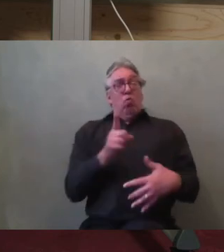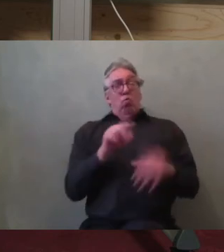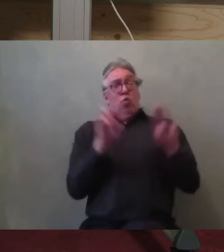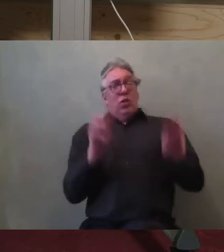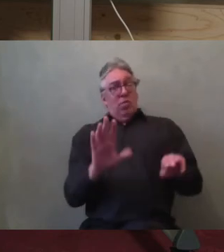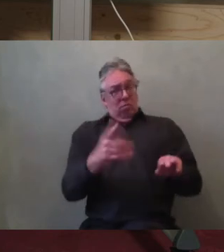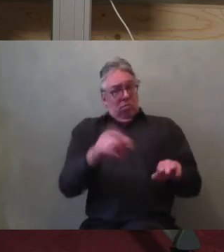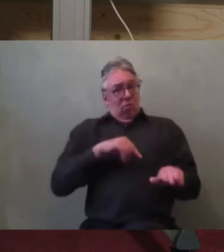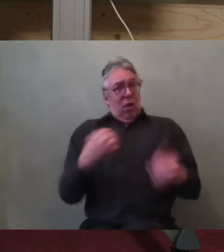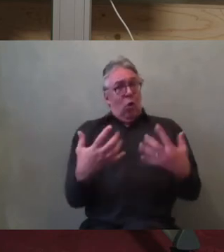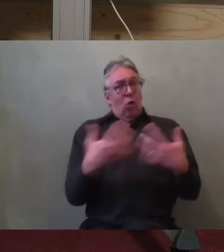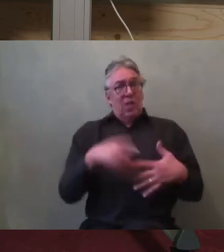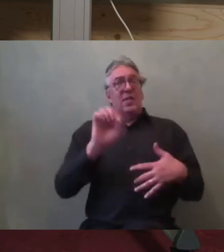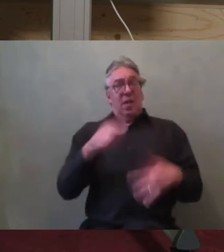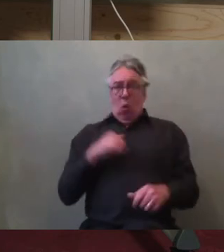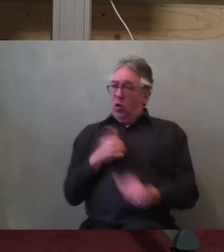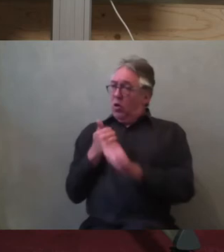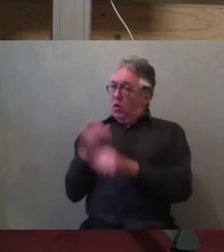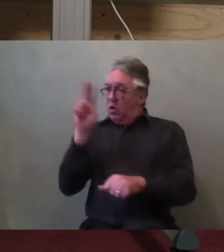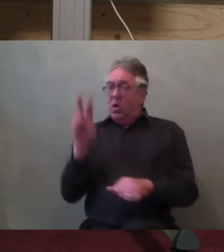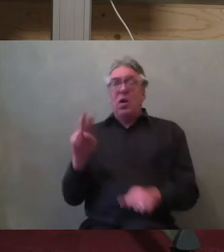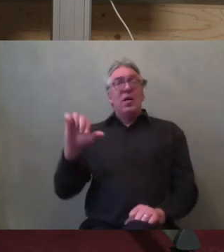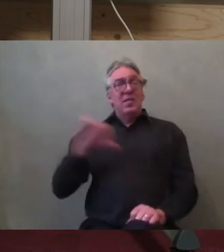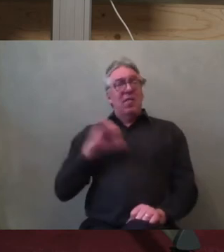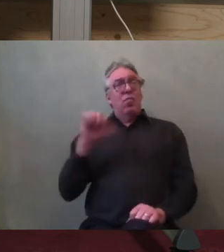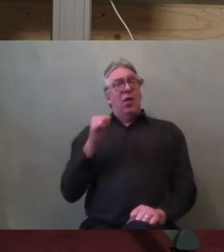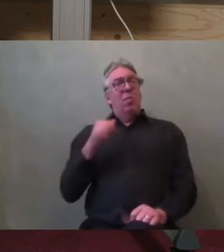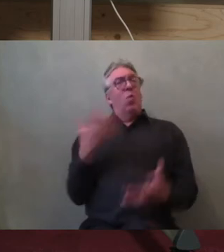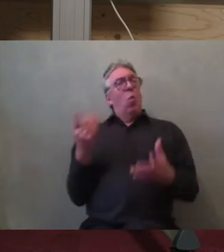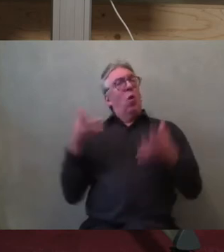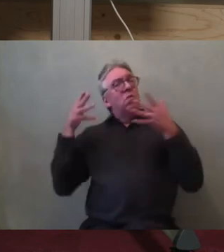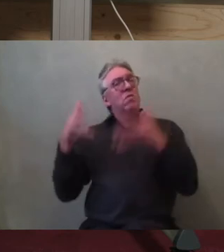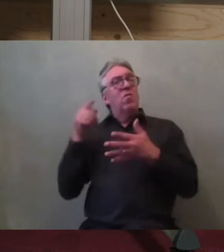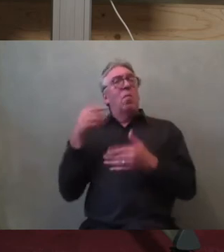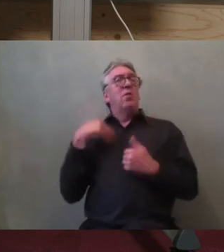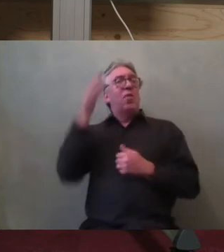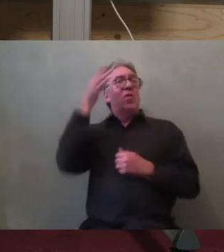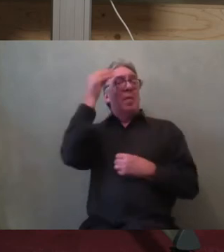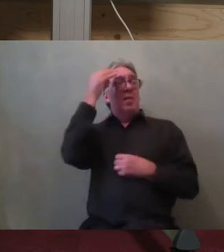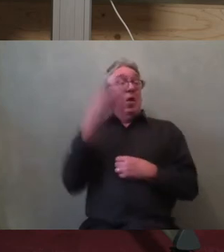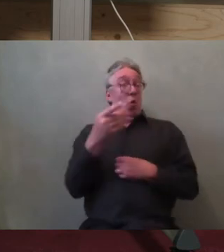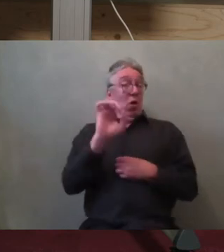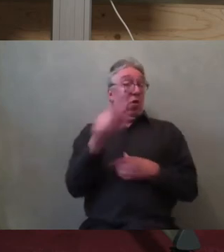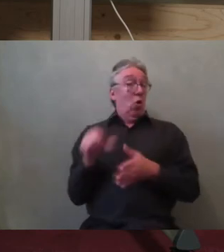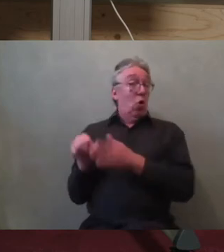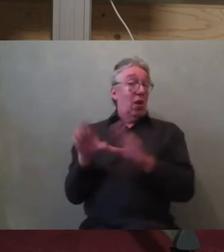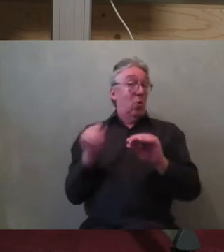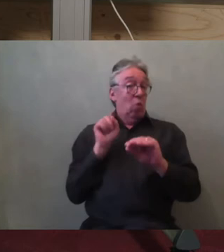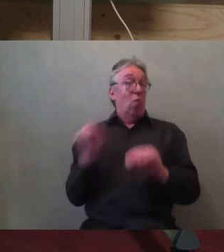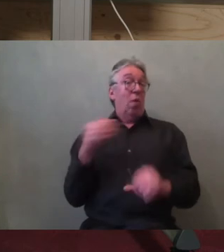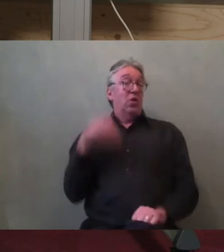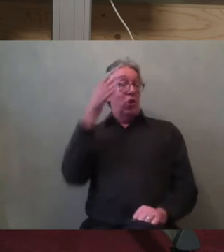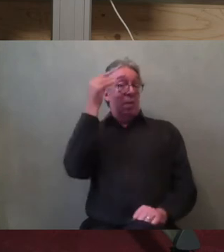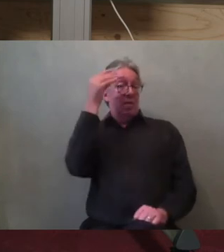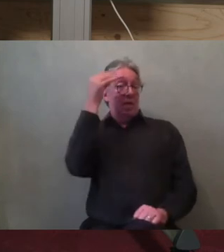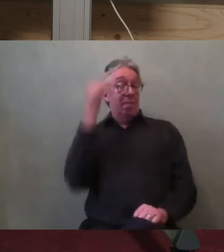Om zelf aan de slag te gaan met dementie in je organisatie. En hoe je rondleidingen zou kunnen verzorgen voor hen. De volgende stap voor ons was,